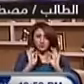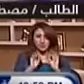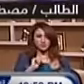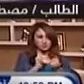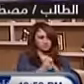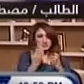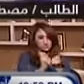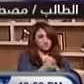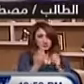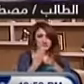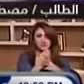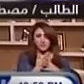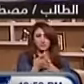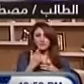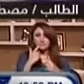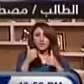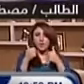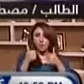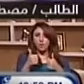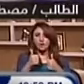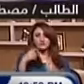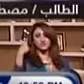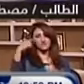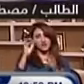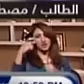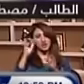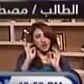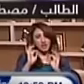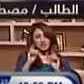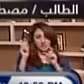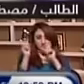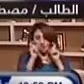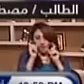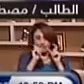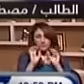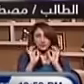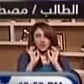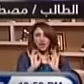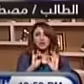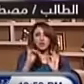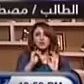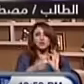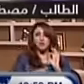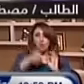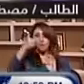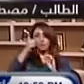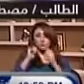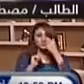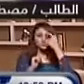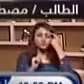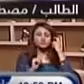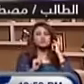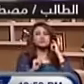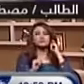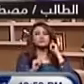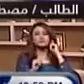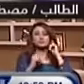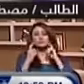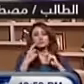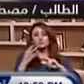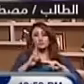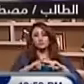لا، التعليم ننقله من فكره انه امن قومي لانه يعني ننقله من انه عادي لامن